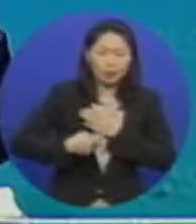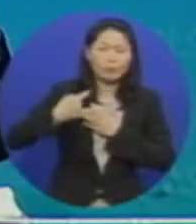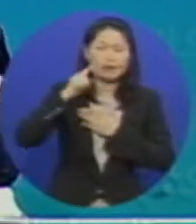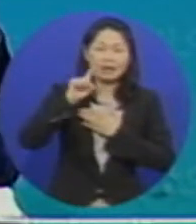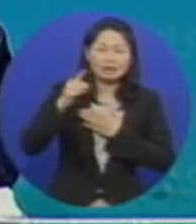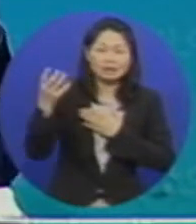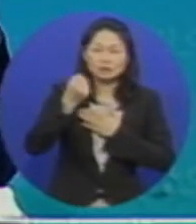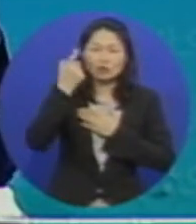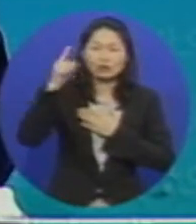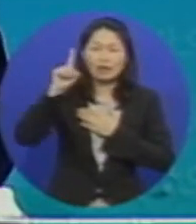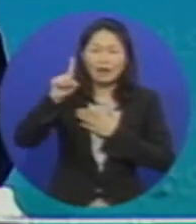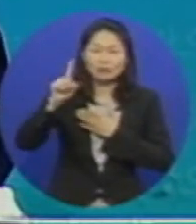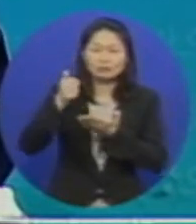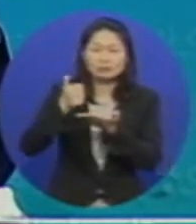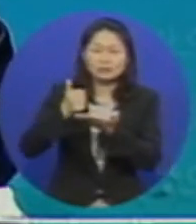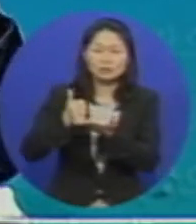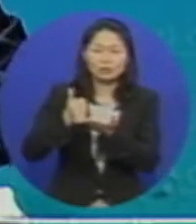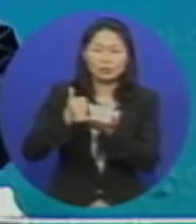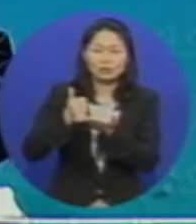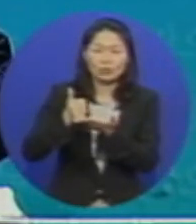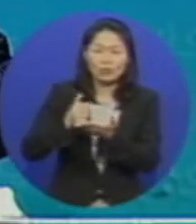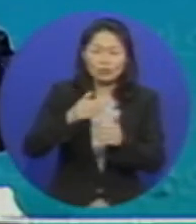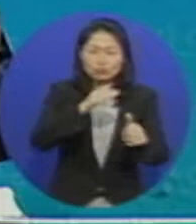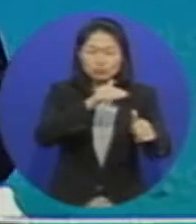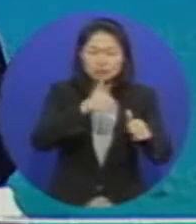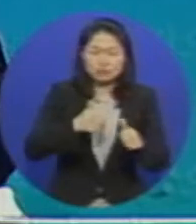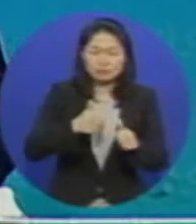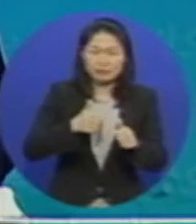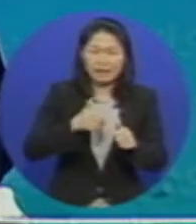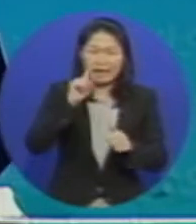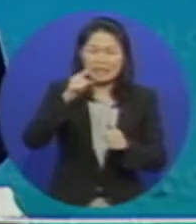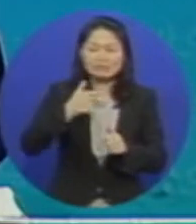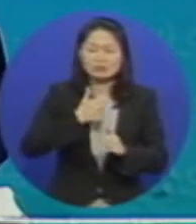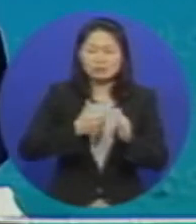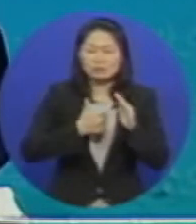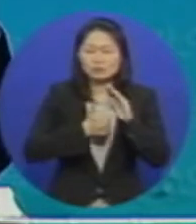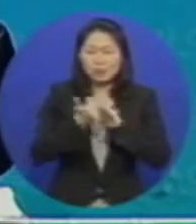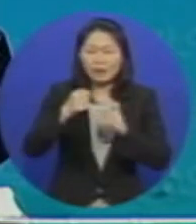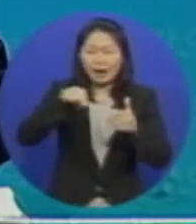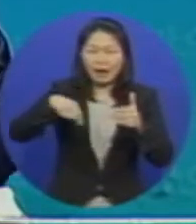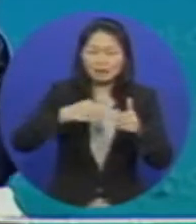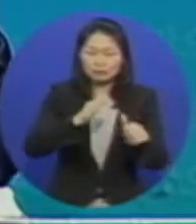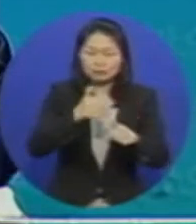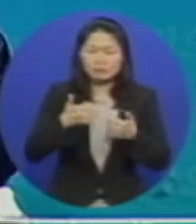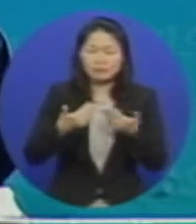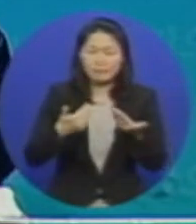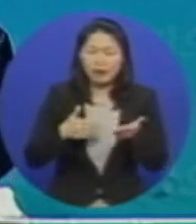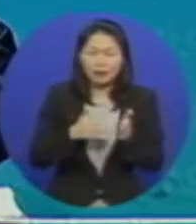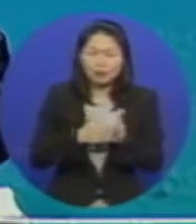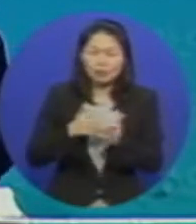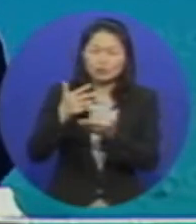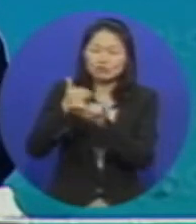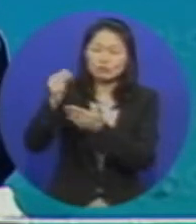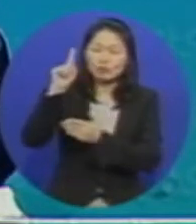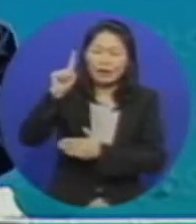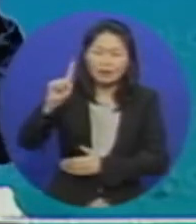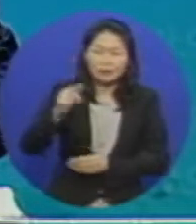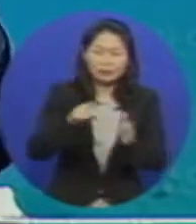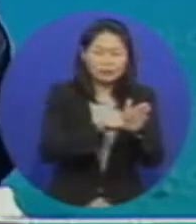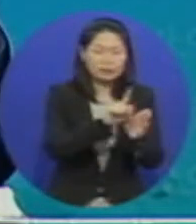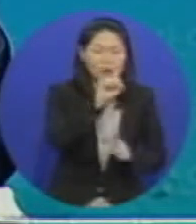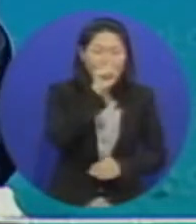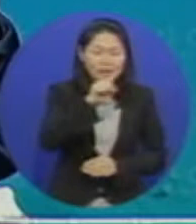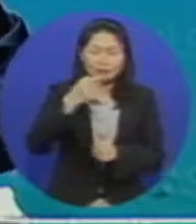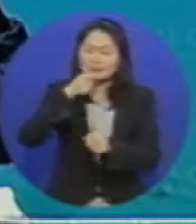성령도 한 분이시고 부르심에 한 소망 안에서 부름을 받았고 주도한 분이시고 믿음도 하나고